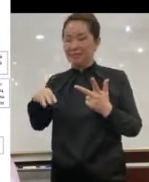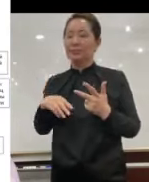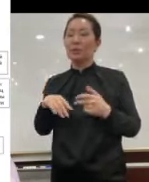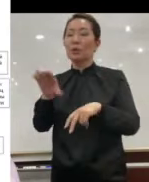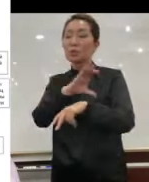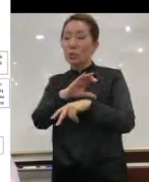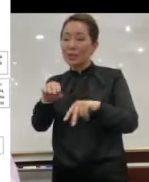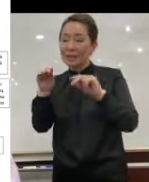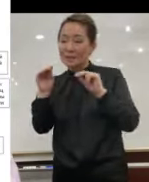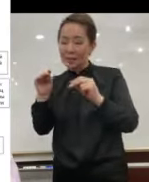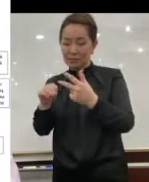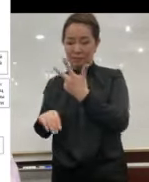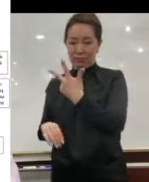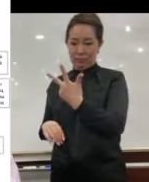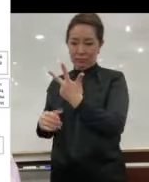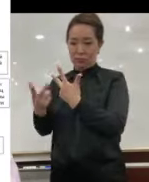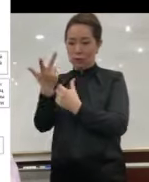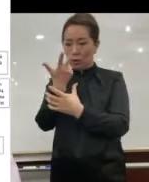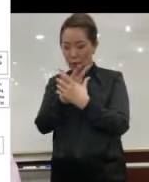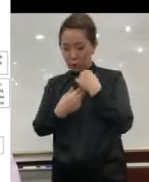маань бүрднэ.